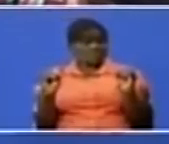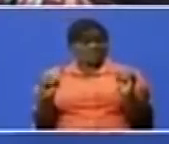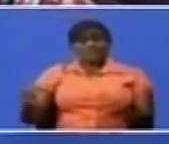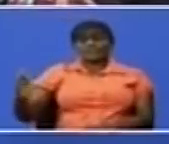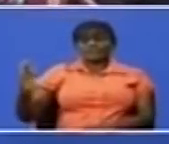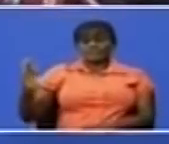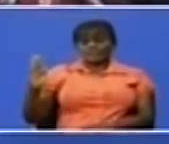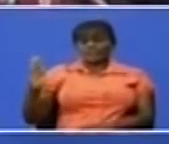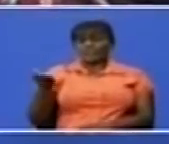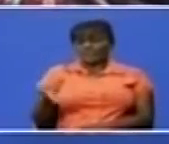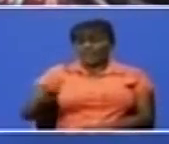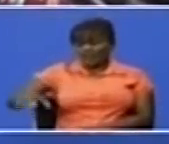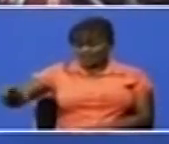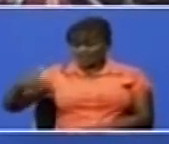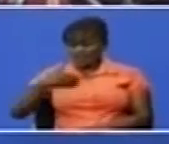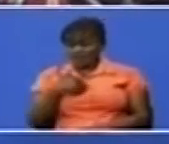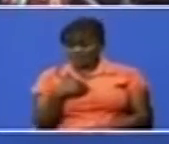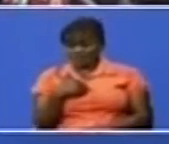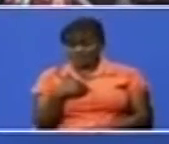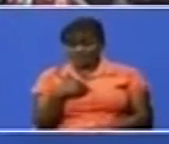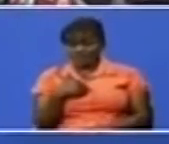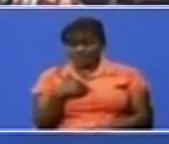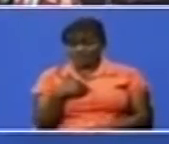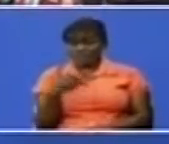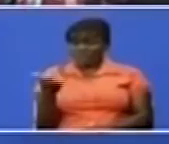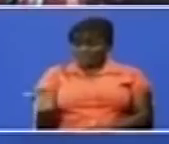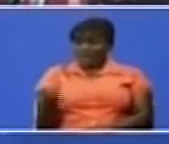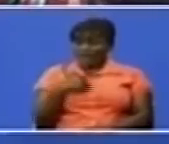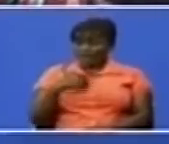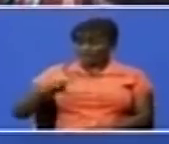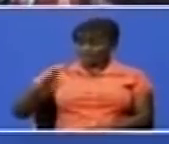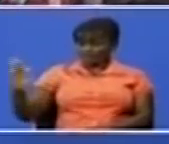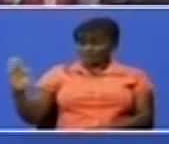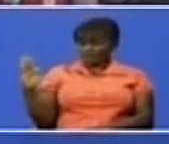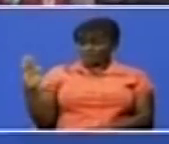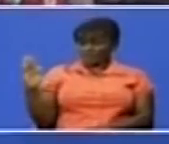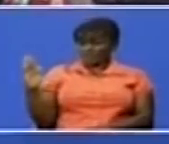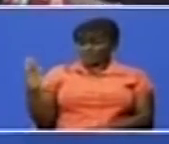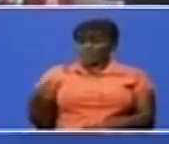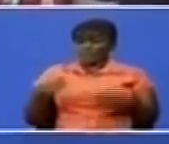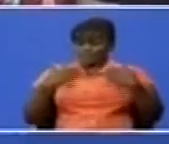usalama uko ndani ya county. Ule uko kwa ajili ya